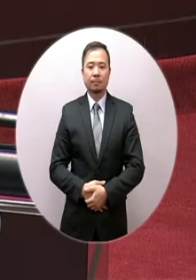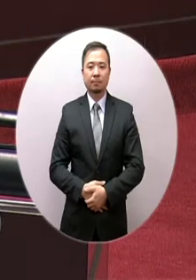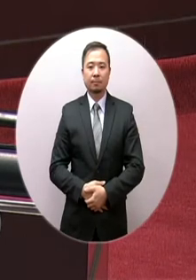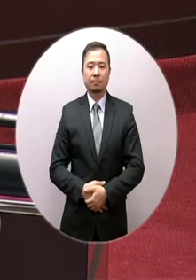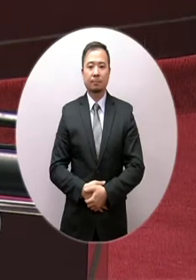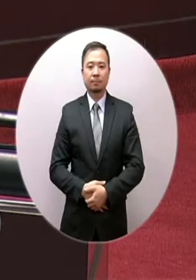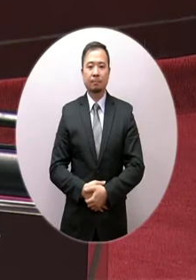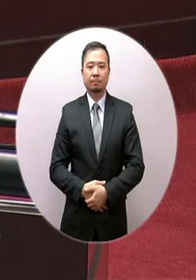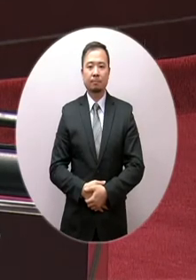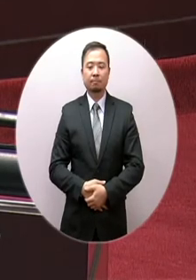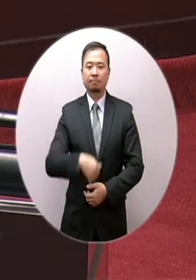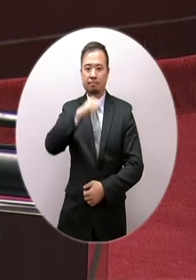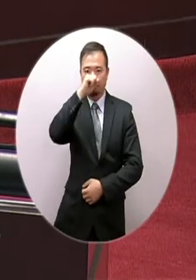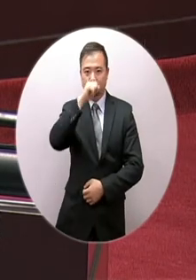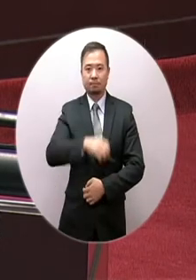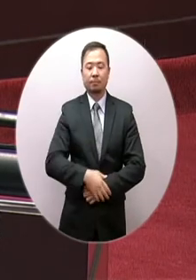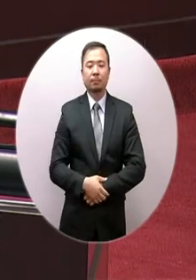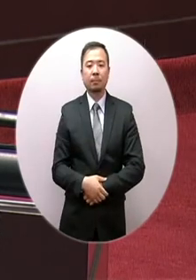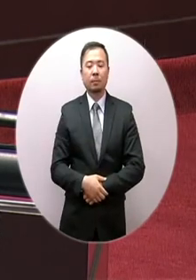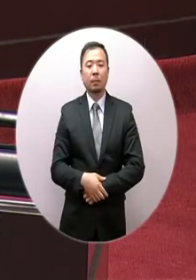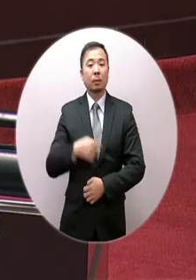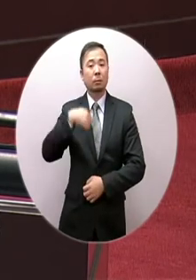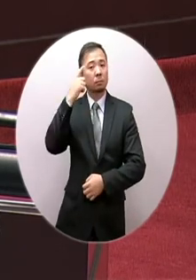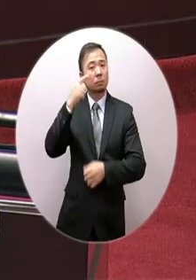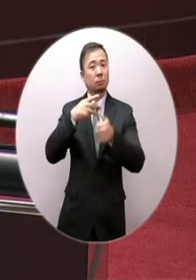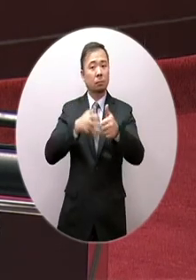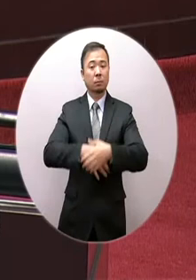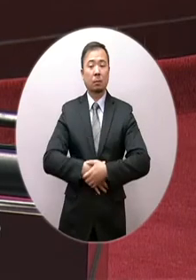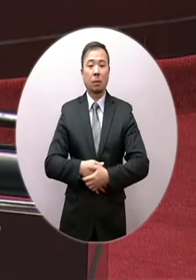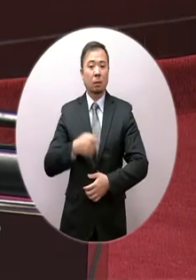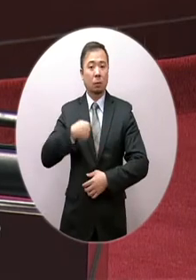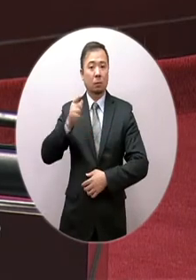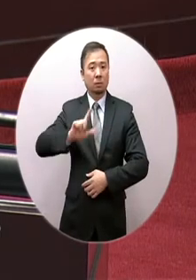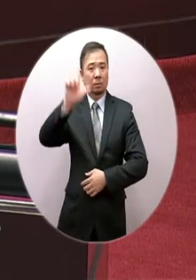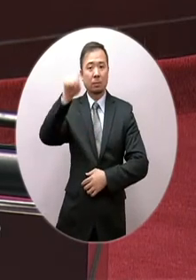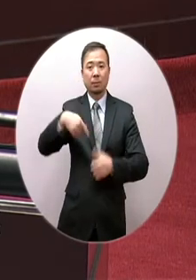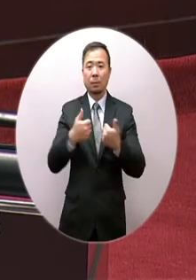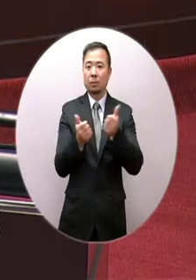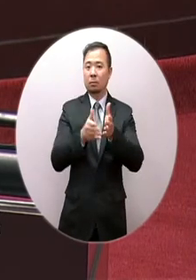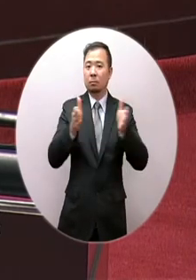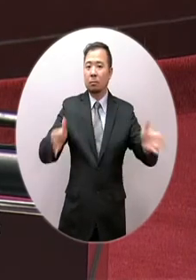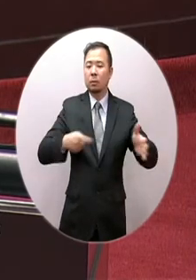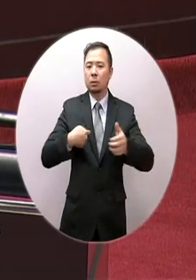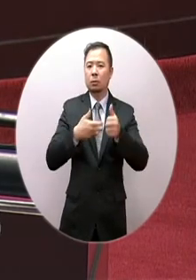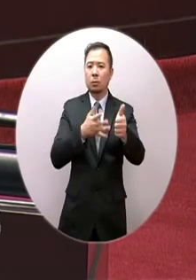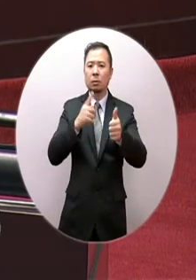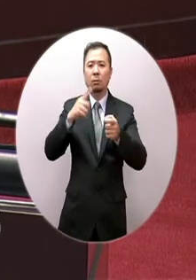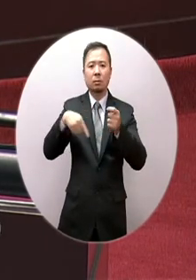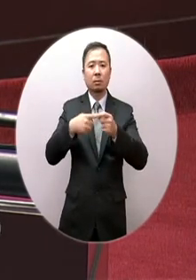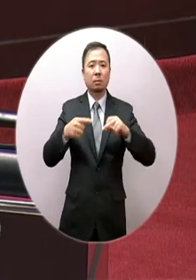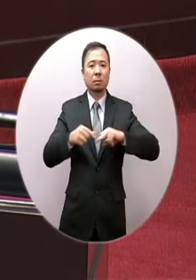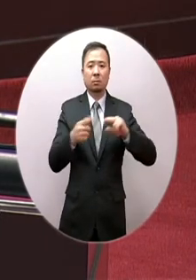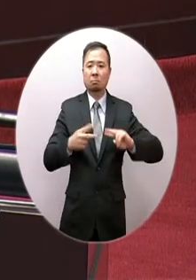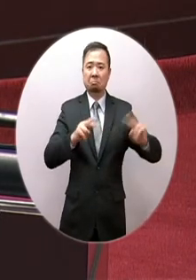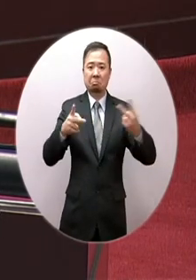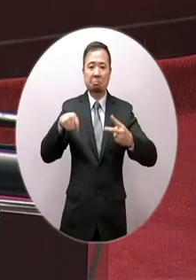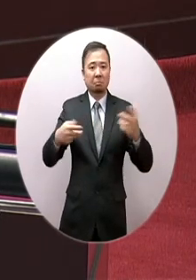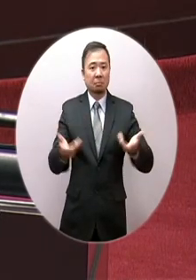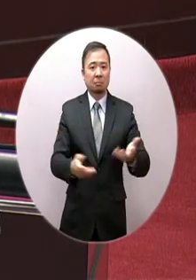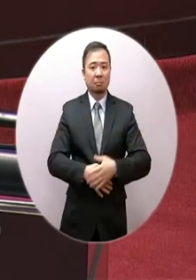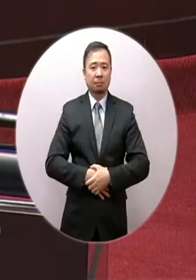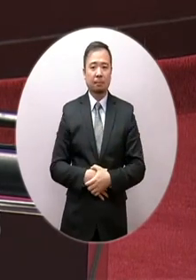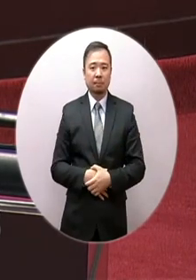李委员你好。 赖院长你好，我请教哈，因为我上个会期有问， 是 就是有关于年改的问题啊，年金改